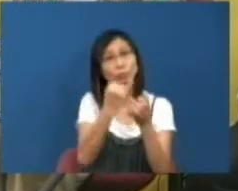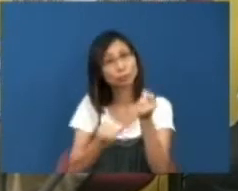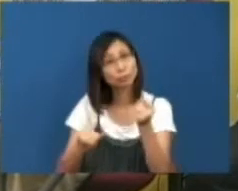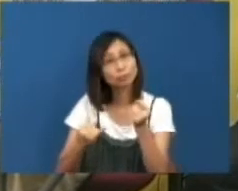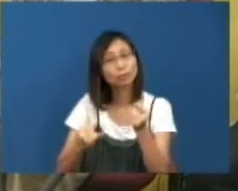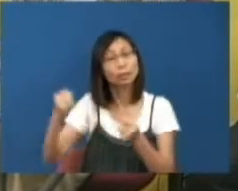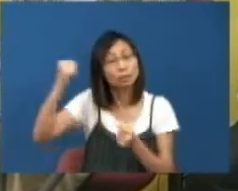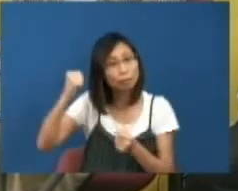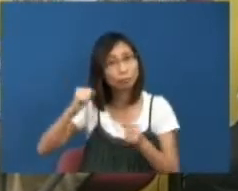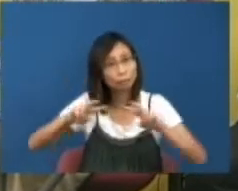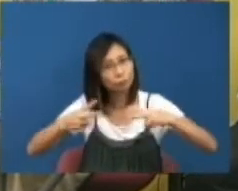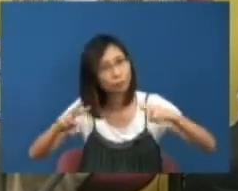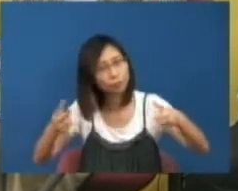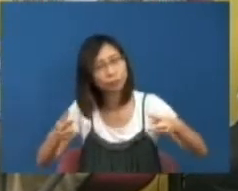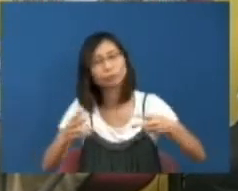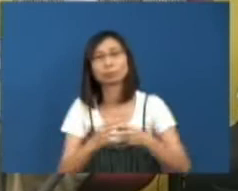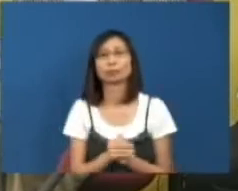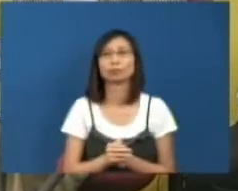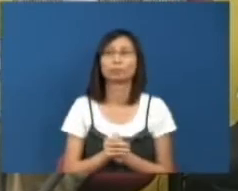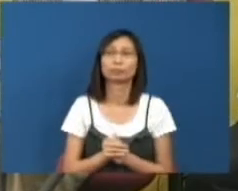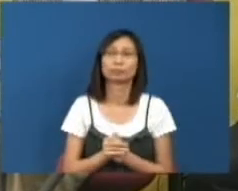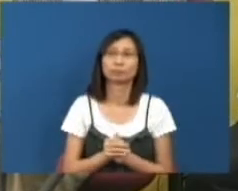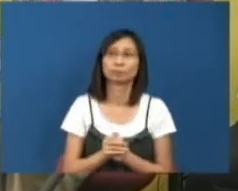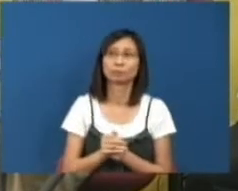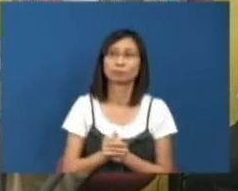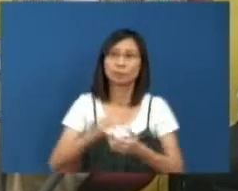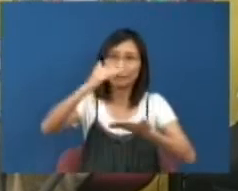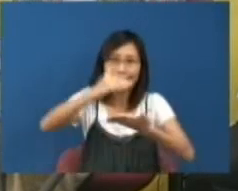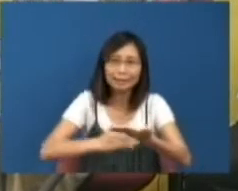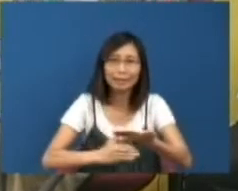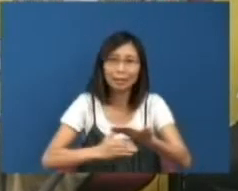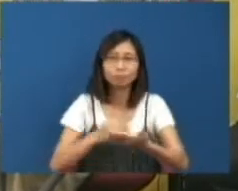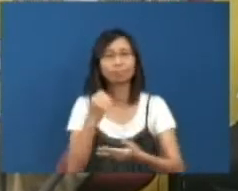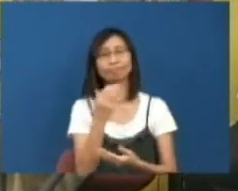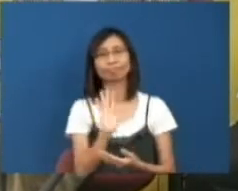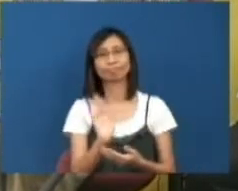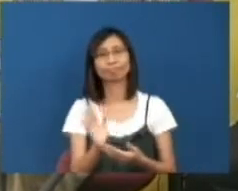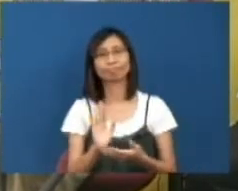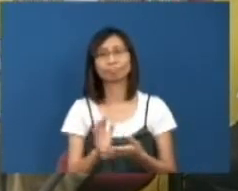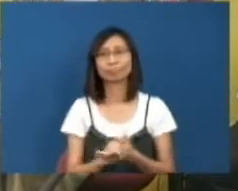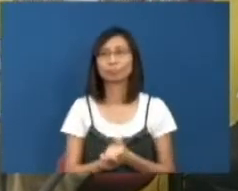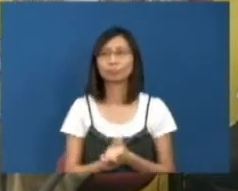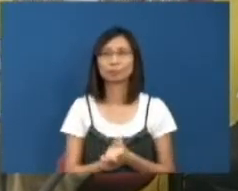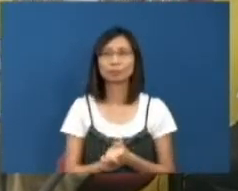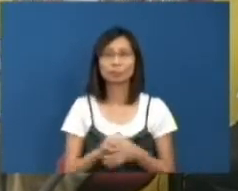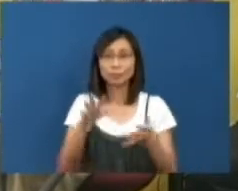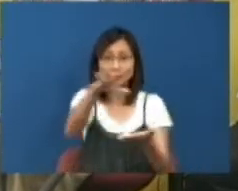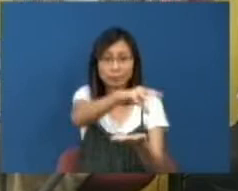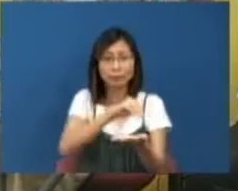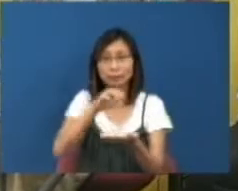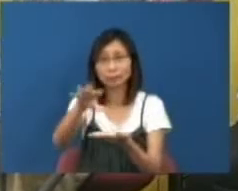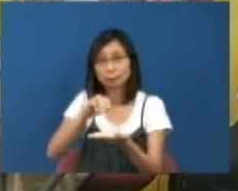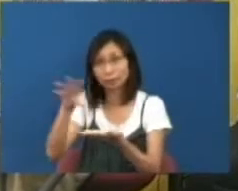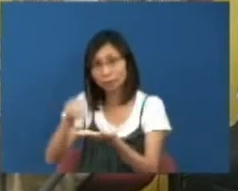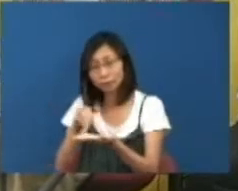就唔係話淨係咧去即係減排嗰方面嚇，去喺即係收入啊收